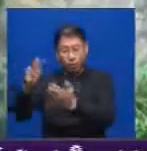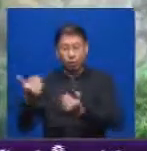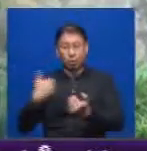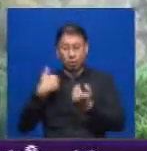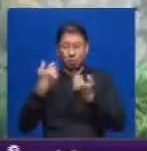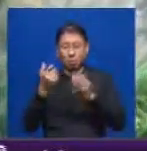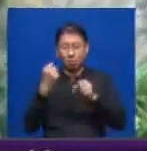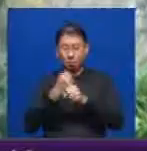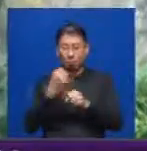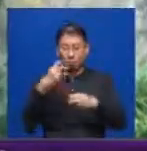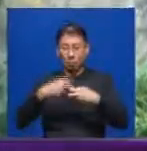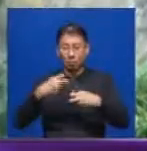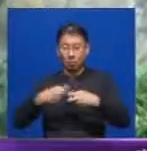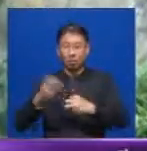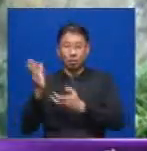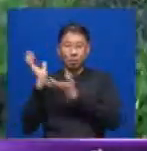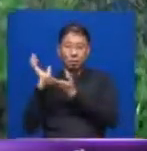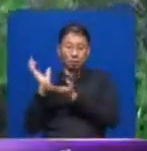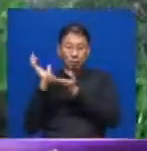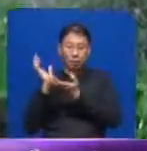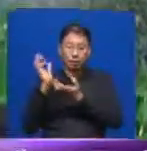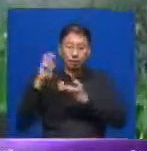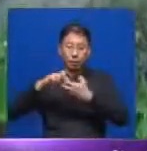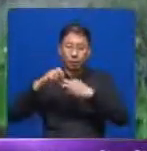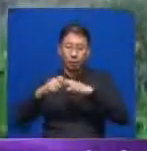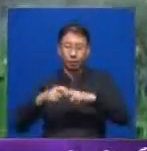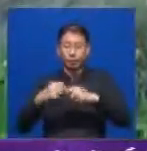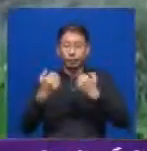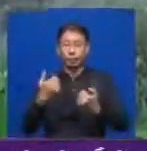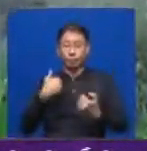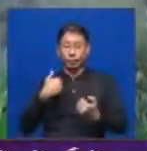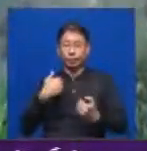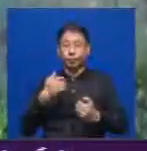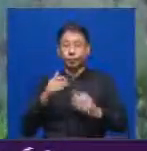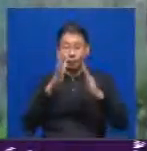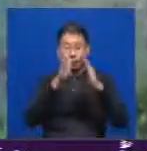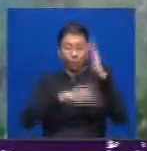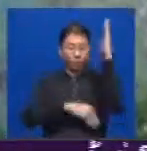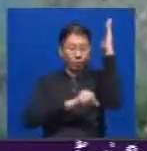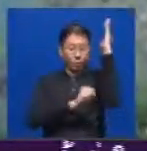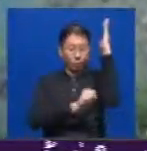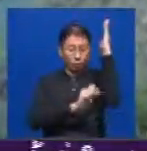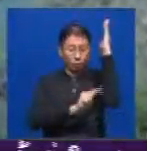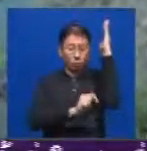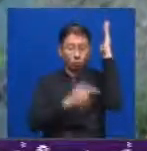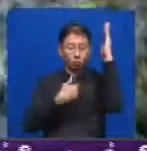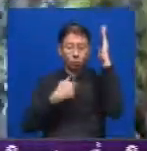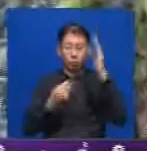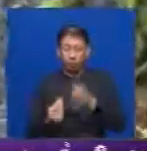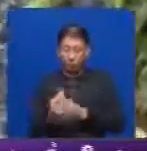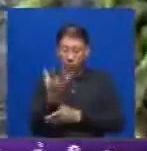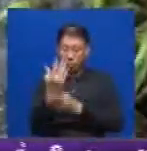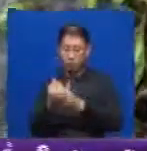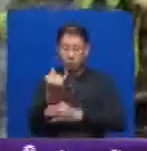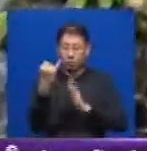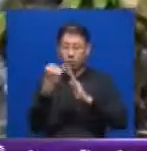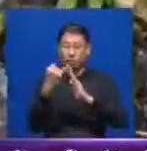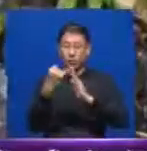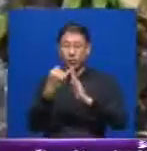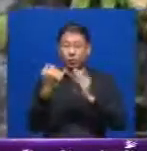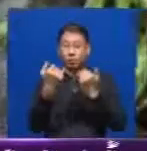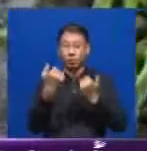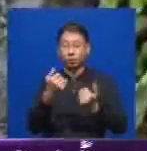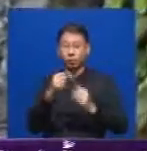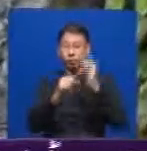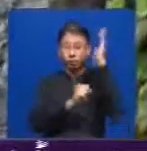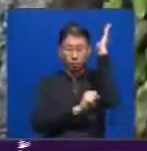ภาระค่าใช้จ่ายที่สูงขึ้นได้ส่วนสภาพอากาศที่แล้งจัดในจังหวัดสตูลส่งผลให้พืชผลทางการเกษตรของเกษตรกรในพื้นที่หมู่ 1